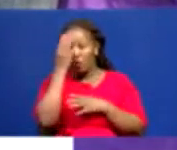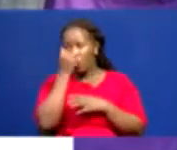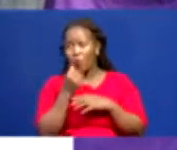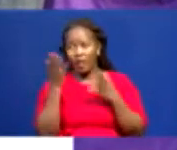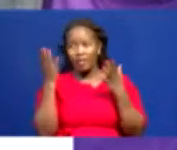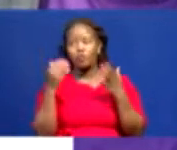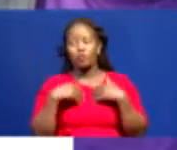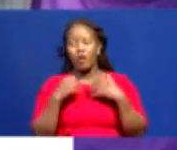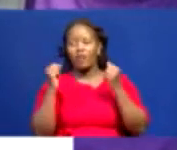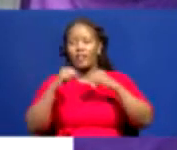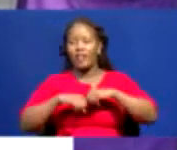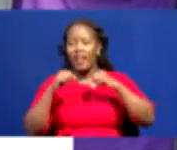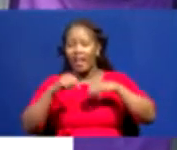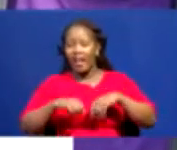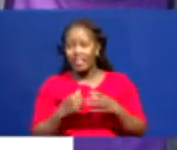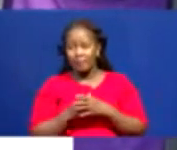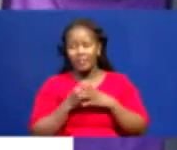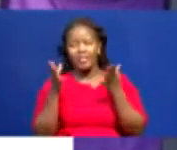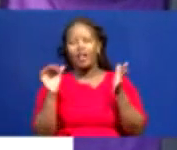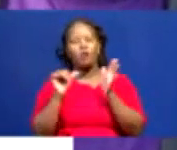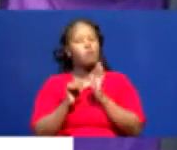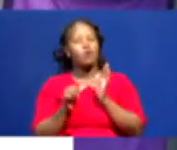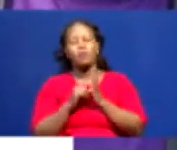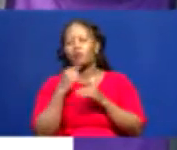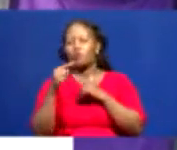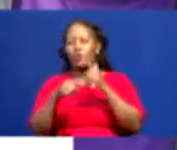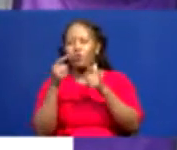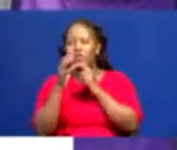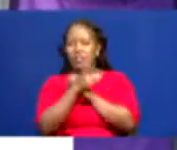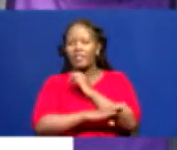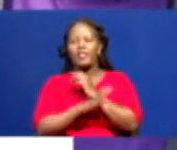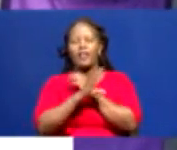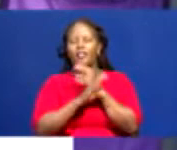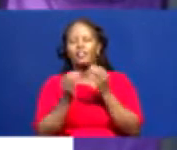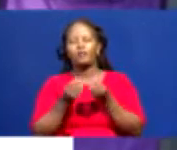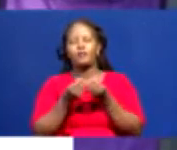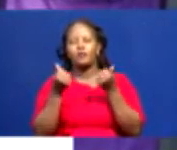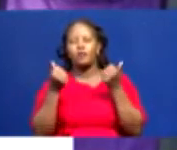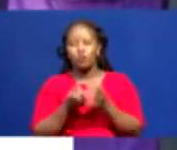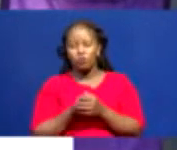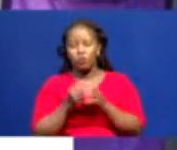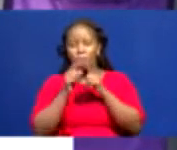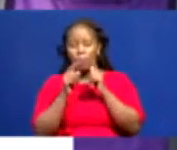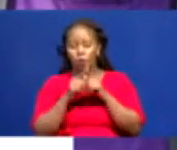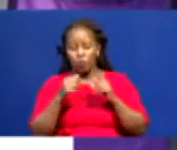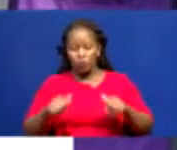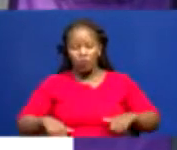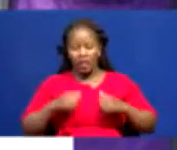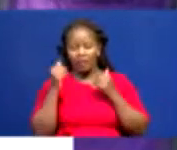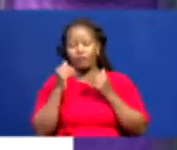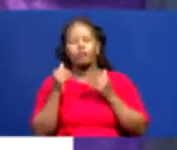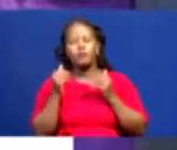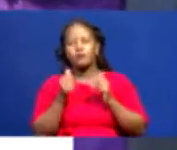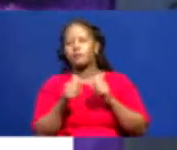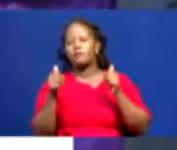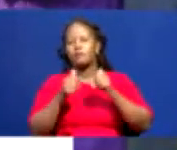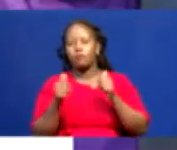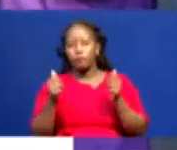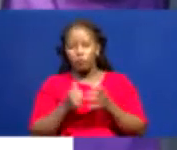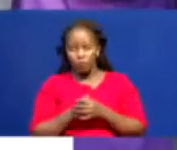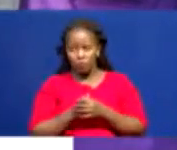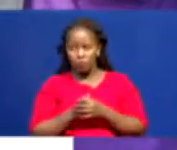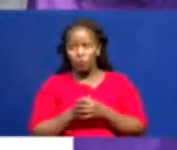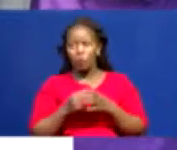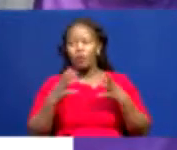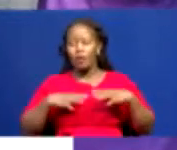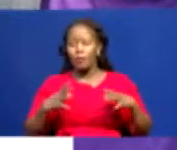sintofahamu hali ya joto ambayo kwamba tunaishuhudia katika nchi yetu iwe itakuwa ni yenye kurudi chini na maisha iwe ni yenye kurudi kama kawaida. Kwa wale